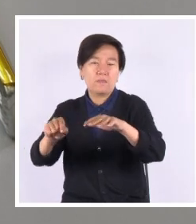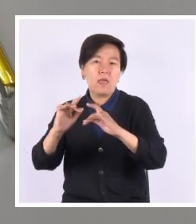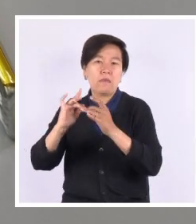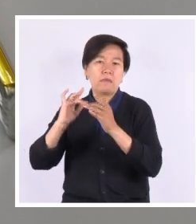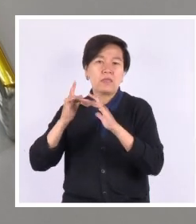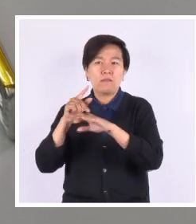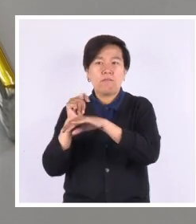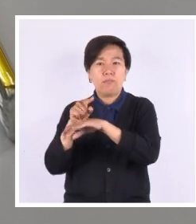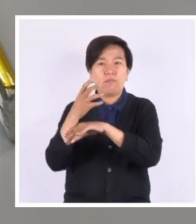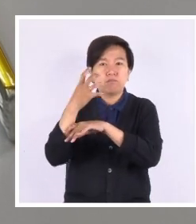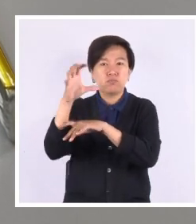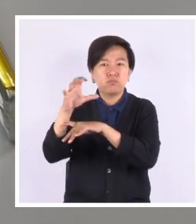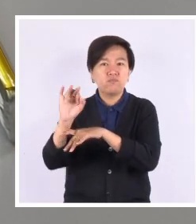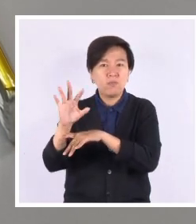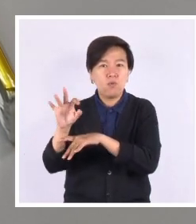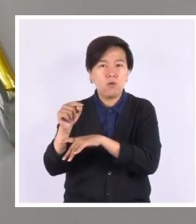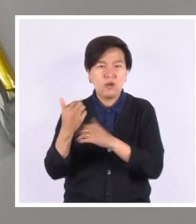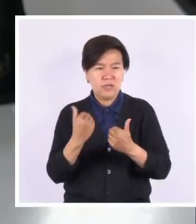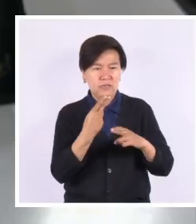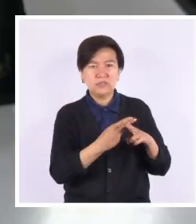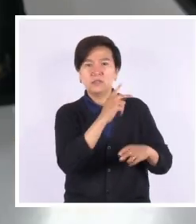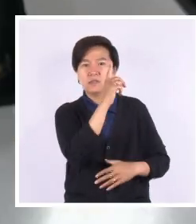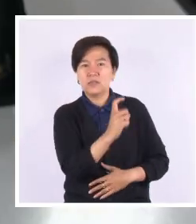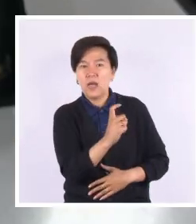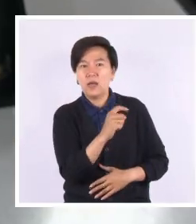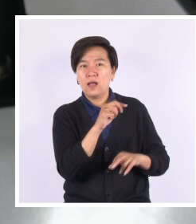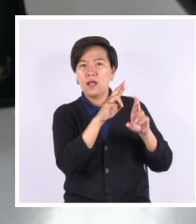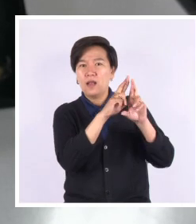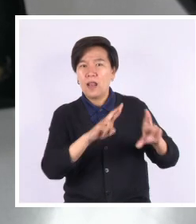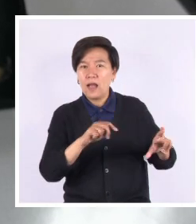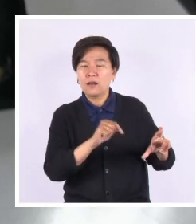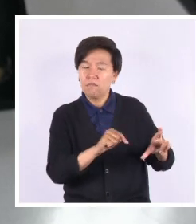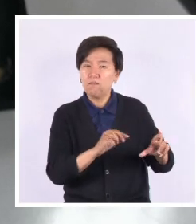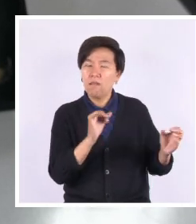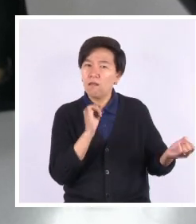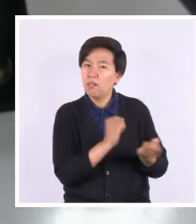ไลน์จนกระทั่งทำให้อู่ของเขาได้รับความเสียหายแล้วค่ะ